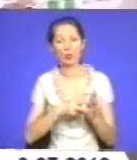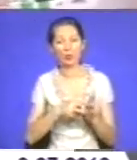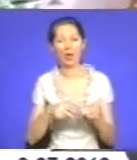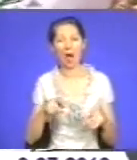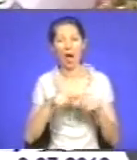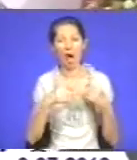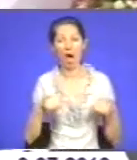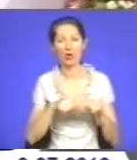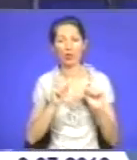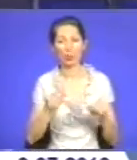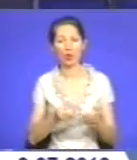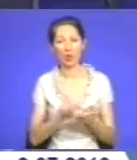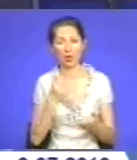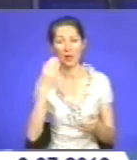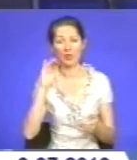програми.